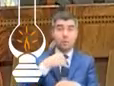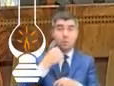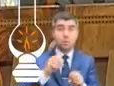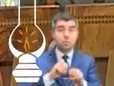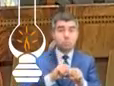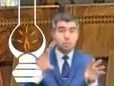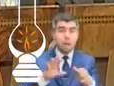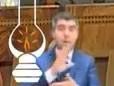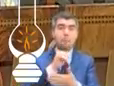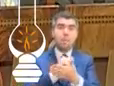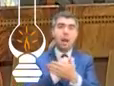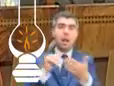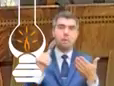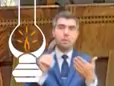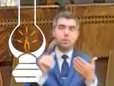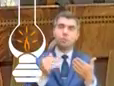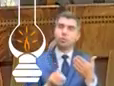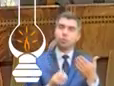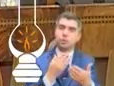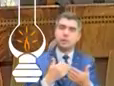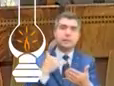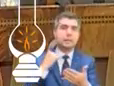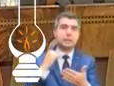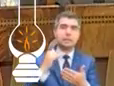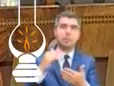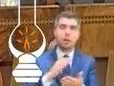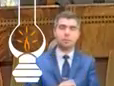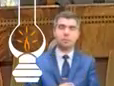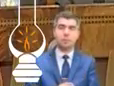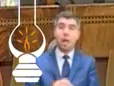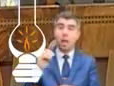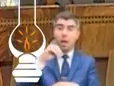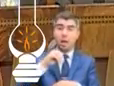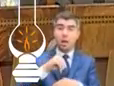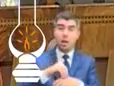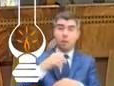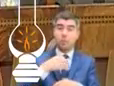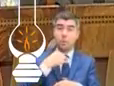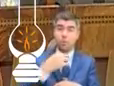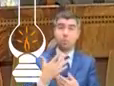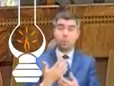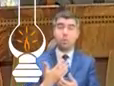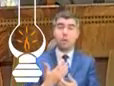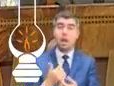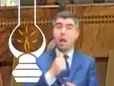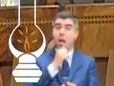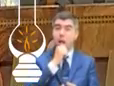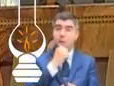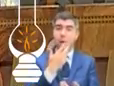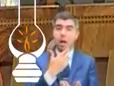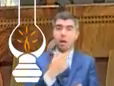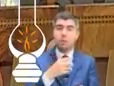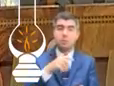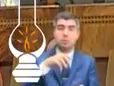تمشيو في الاستراتيجيه ديالكم والاستمراريه. ثانيا لابد ان نذكر المساله ديال ترشيد استعمال الماء في